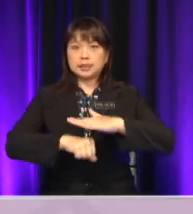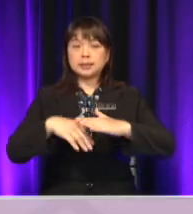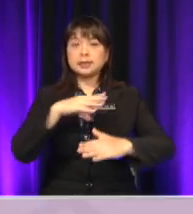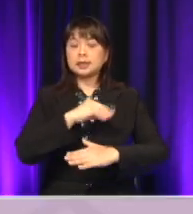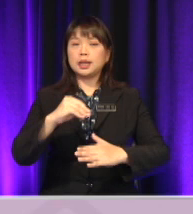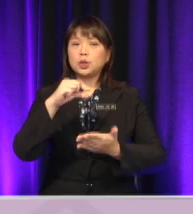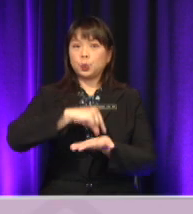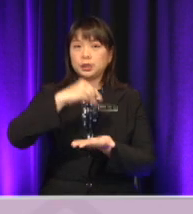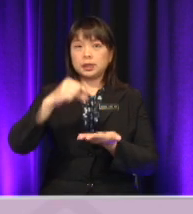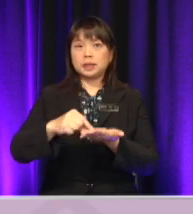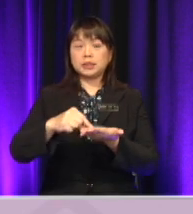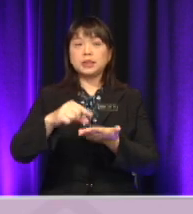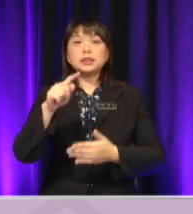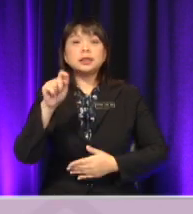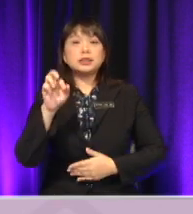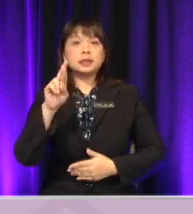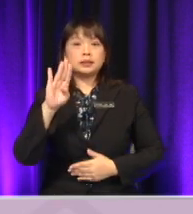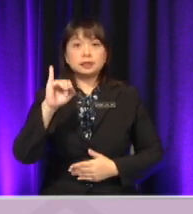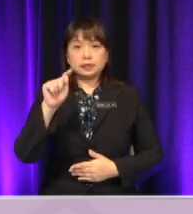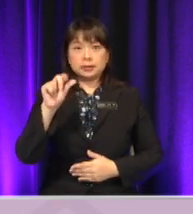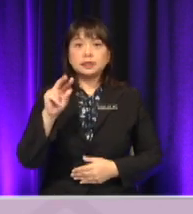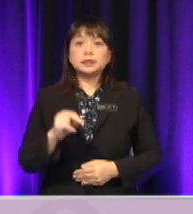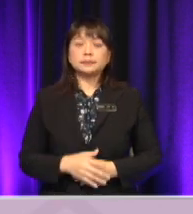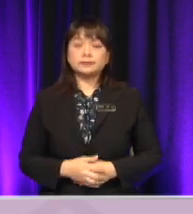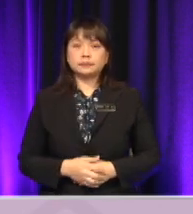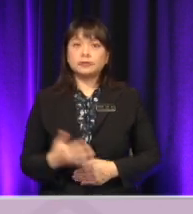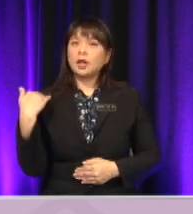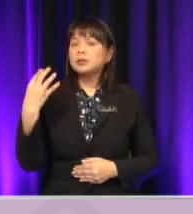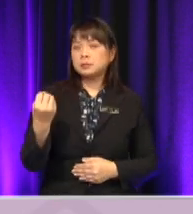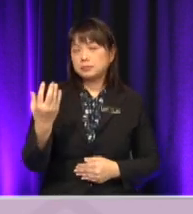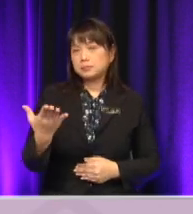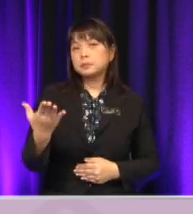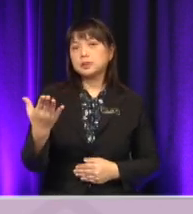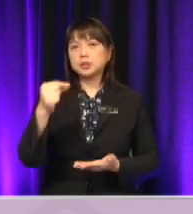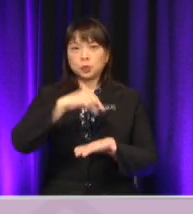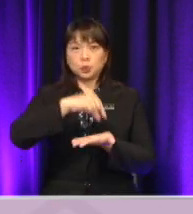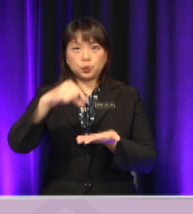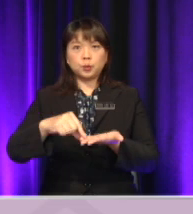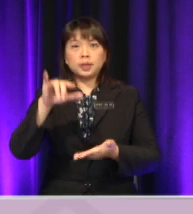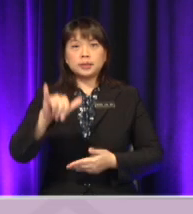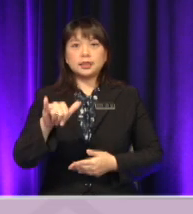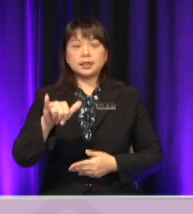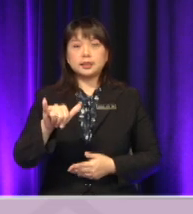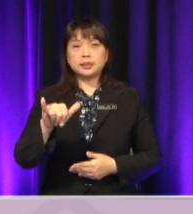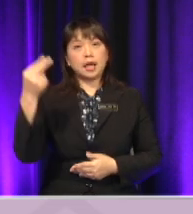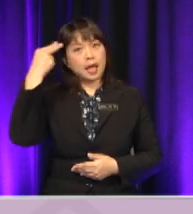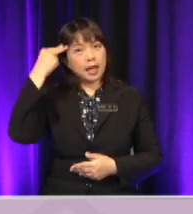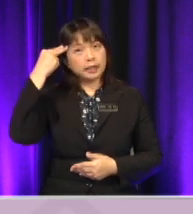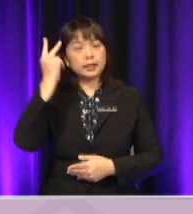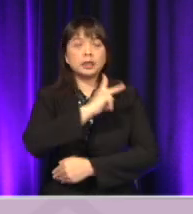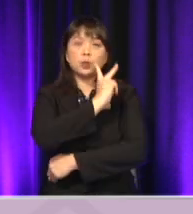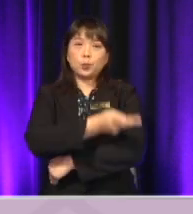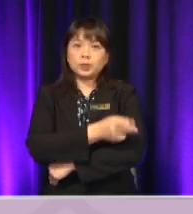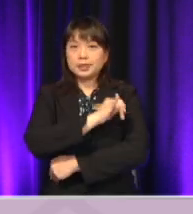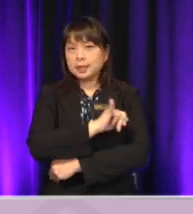terbitan. Hari ini kita akan belajar kuantiti asas saja dan ada beberapa saja kuantiti asas yang perlu Hanif kuasai. Jom kita